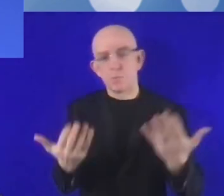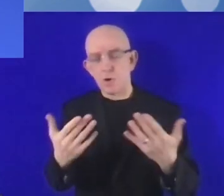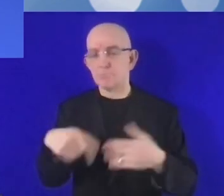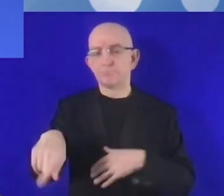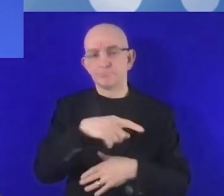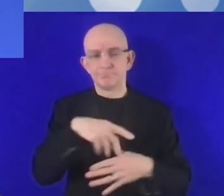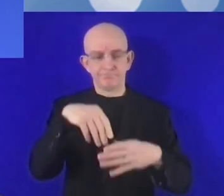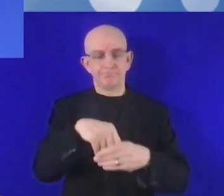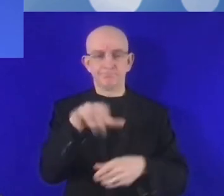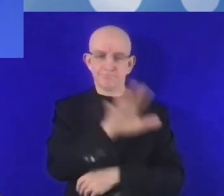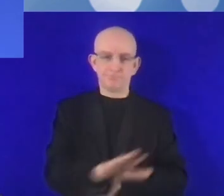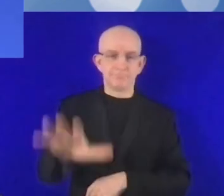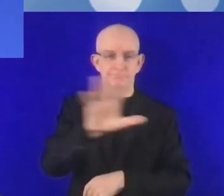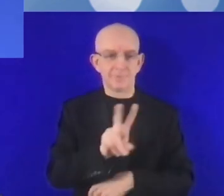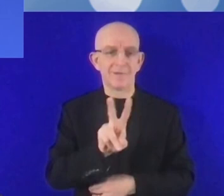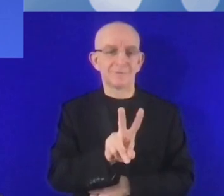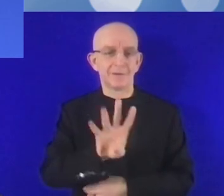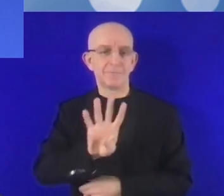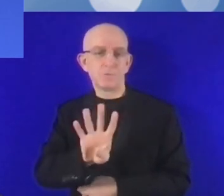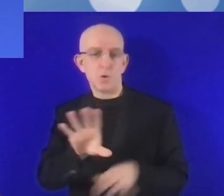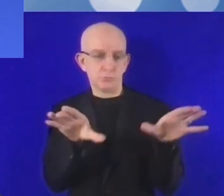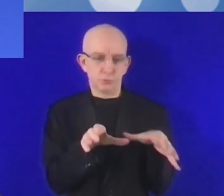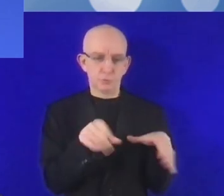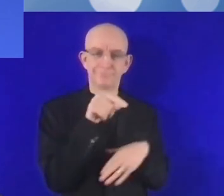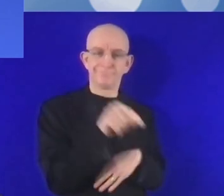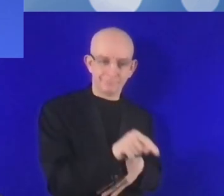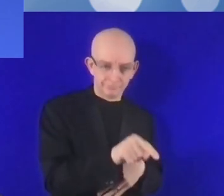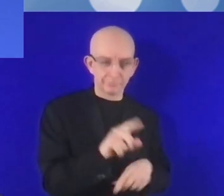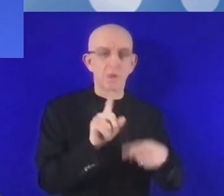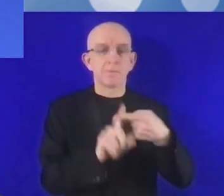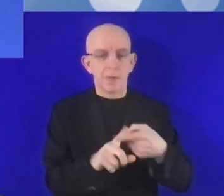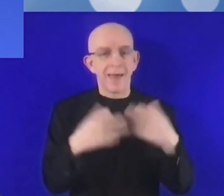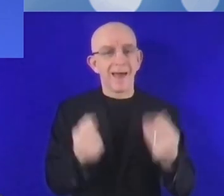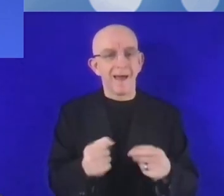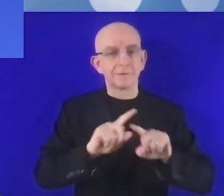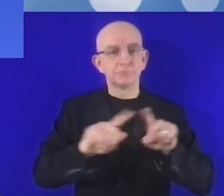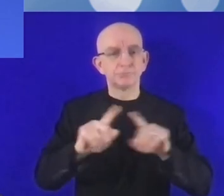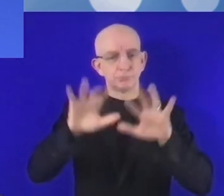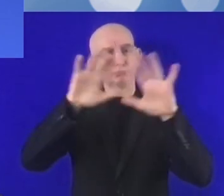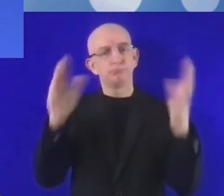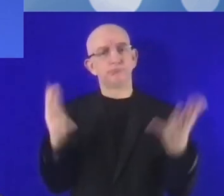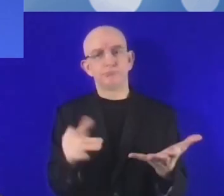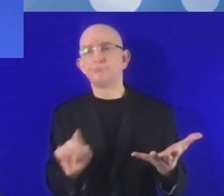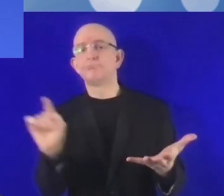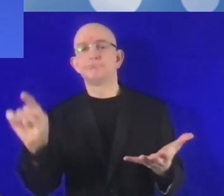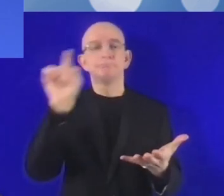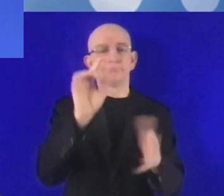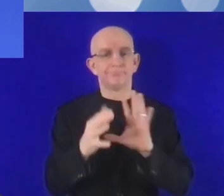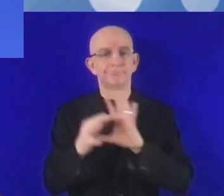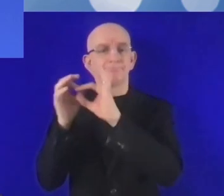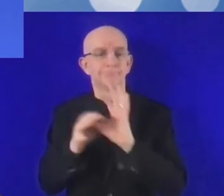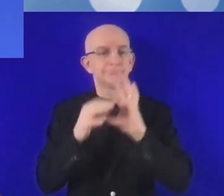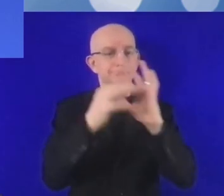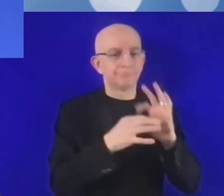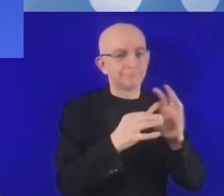素。也新的元素产生这次第一天的会谈当中，我们谈到一个投资如何